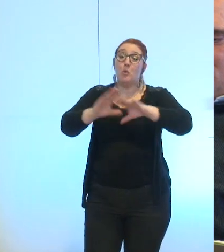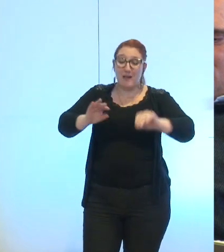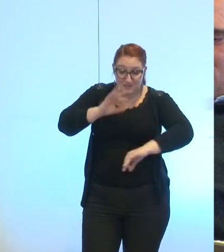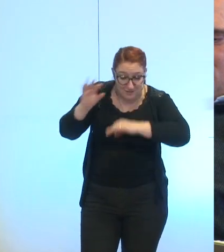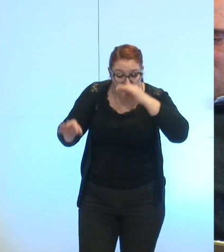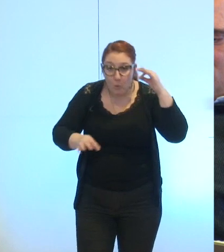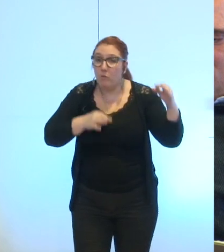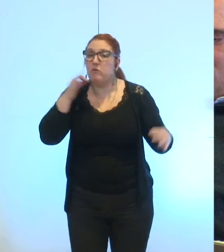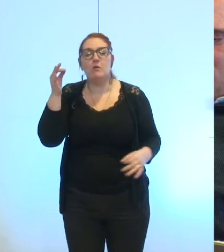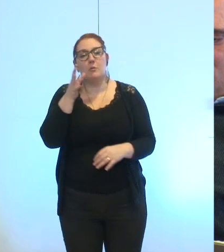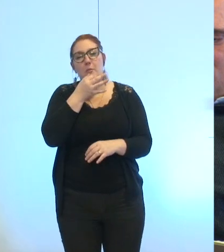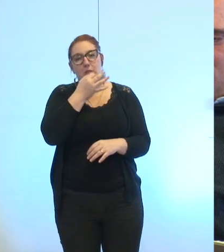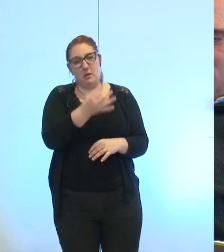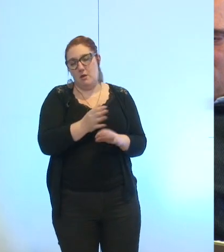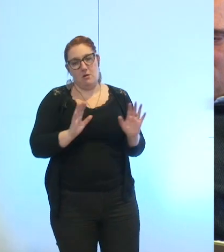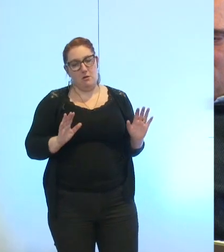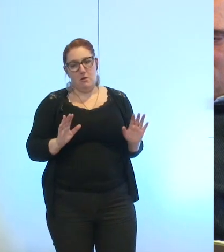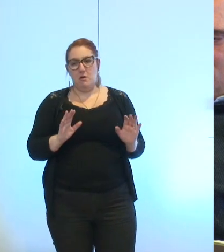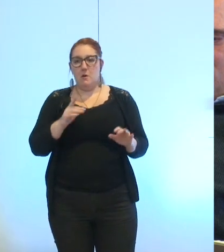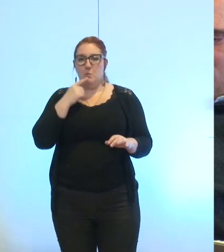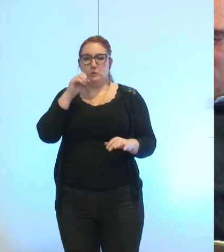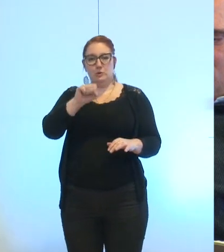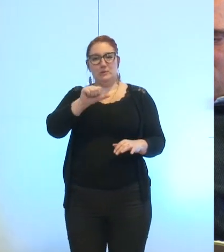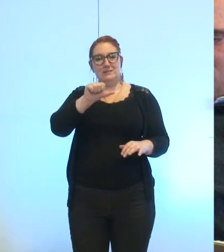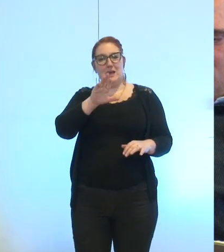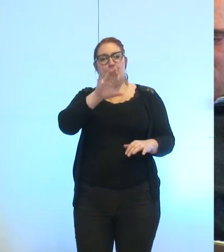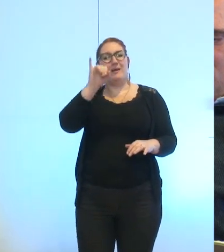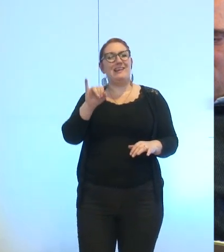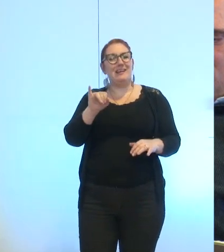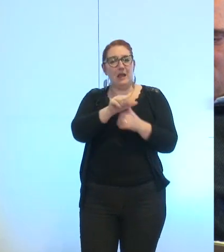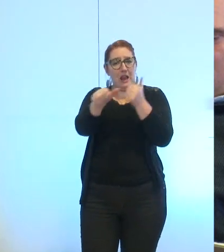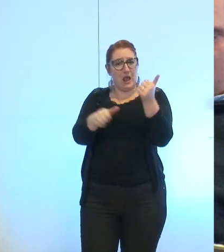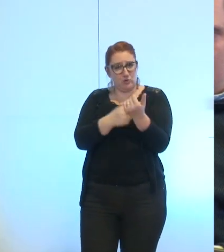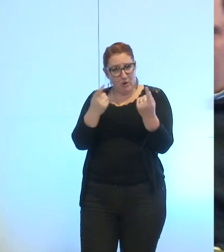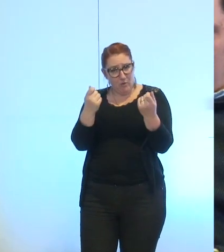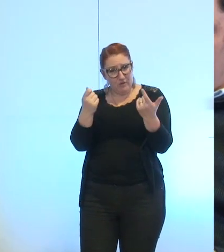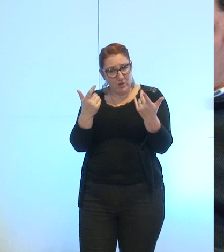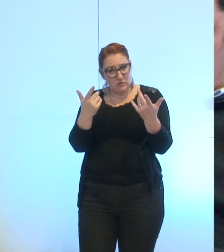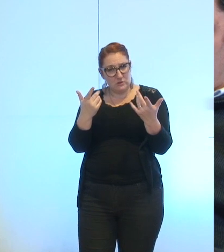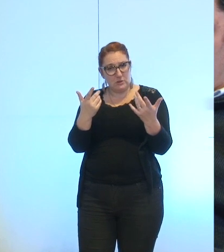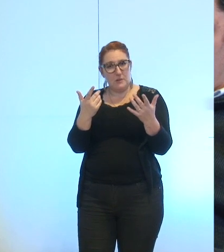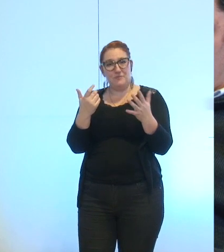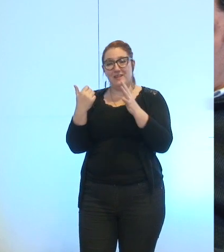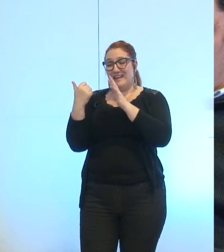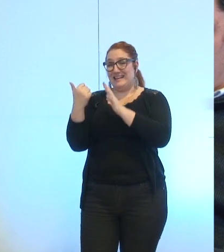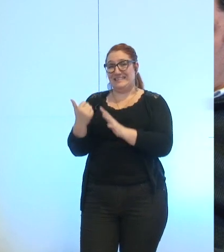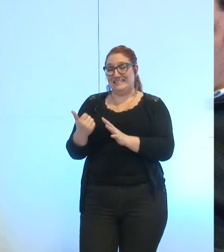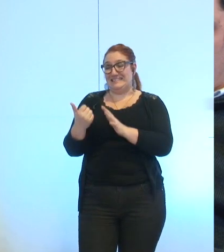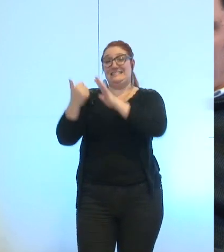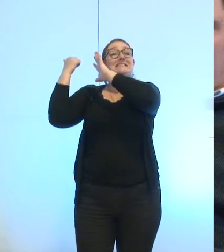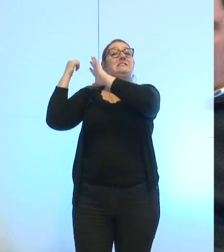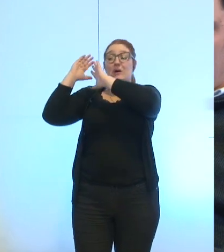et him Sabri qui est aujourd'hui l'adjoint au finan a été durant 6 ans durant les 6 dernières